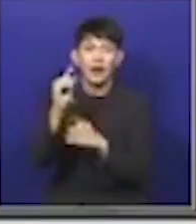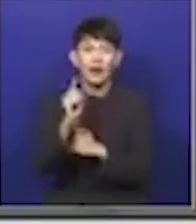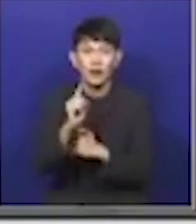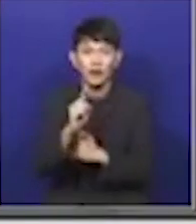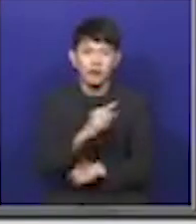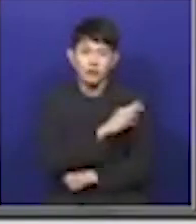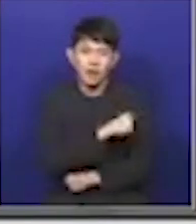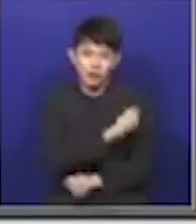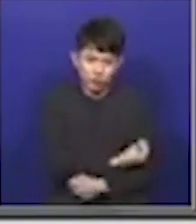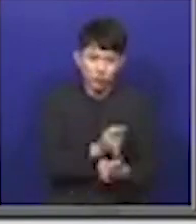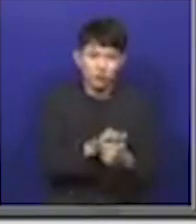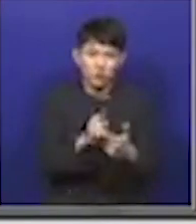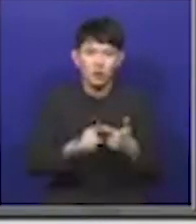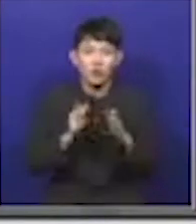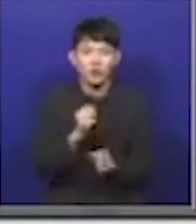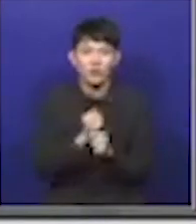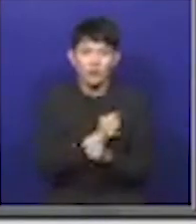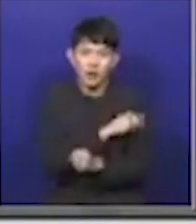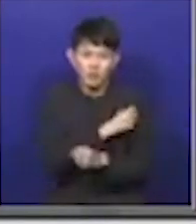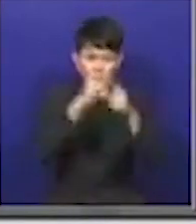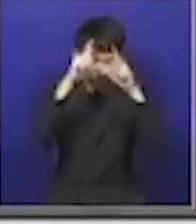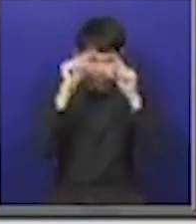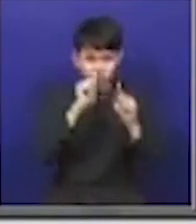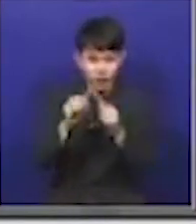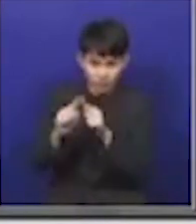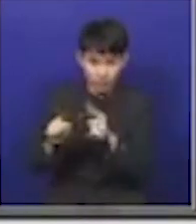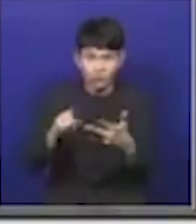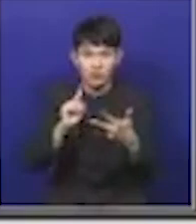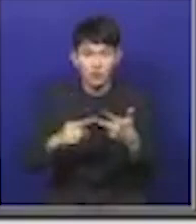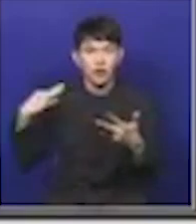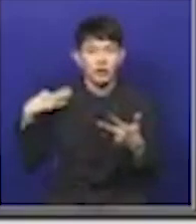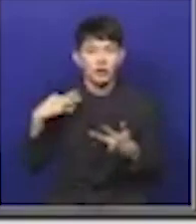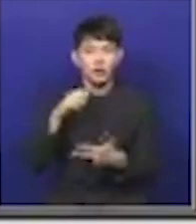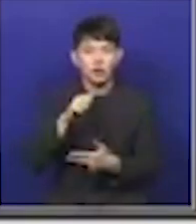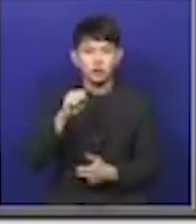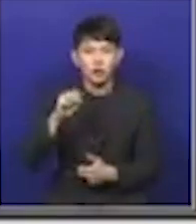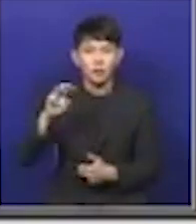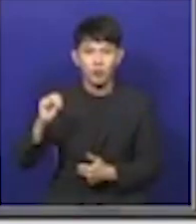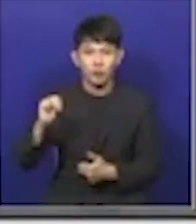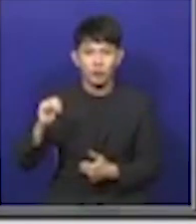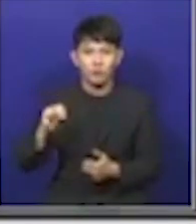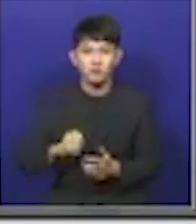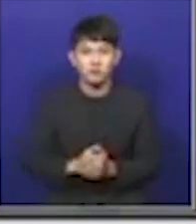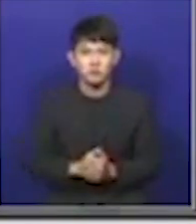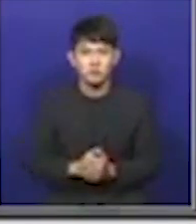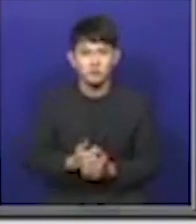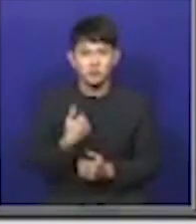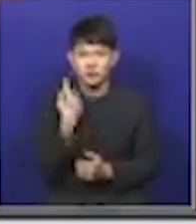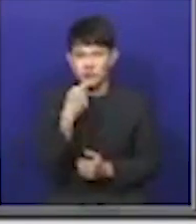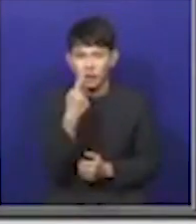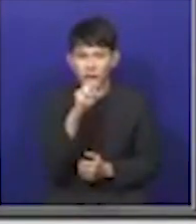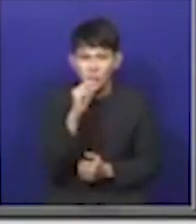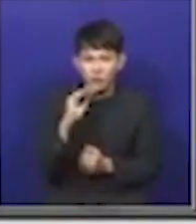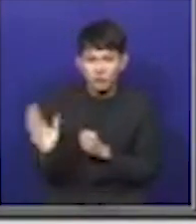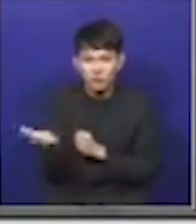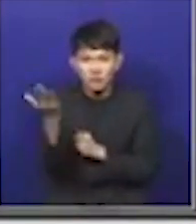ารณสุขแพทย์บุคลากรทางการแพทย์จนถึงอสมครับอย่างที่มีใครบางคนพูดเมื่อเ